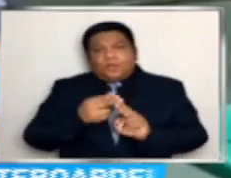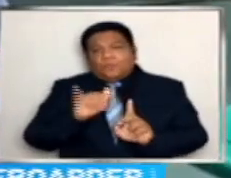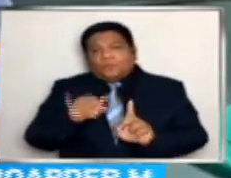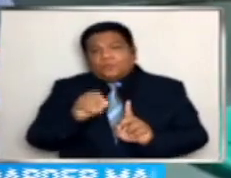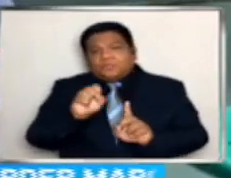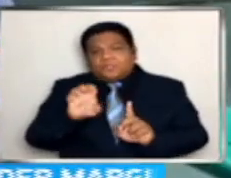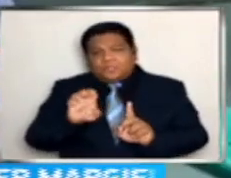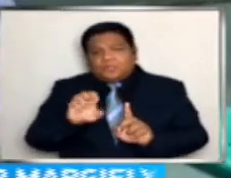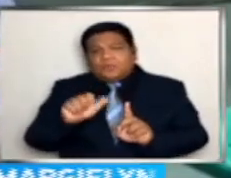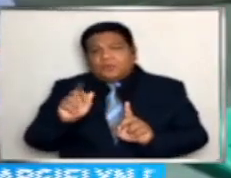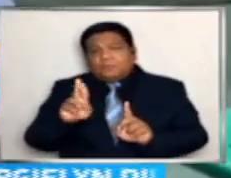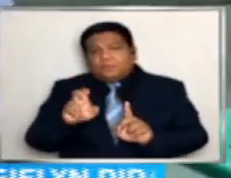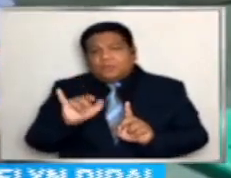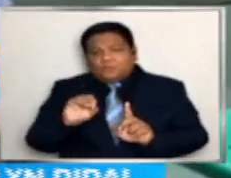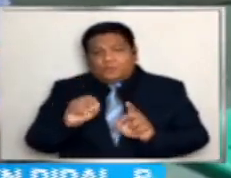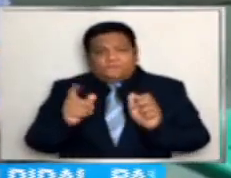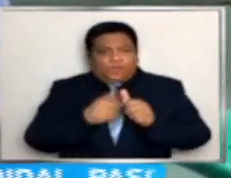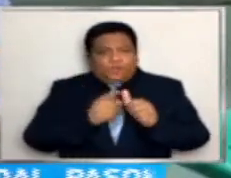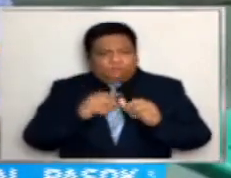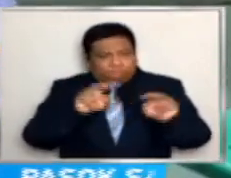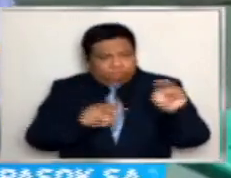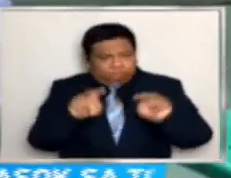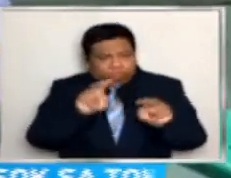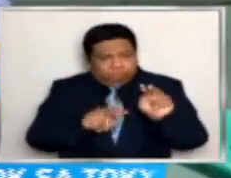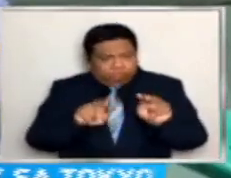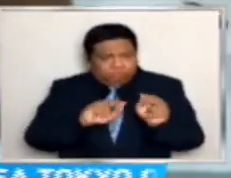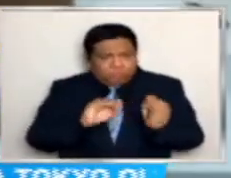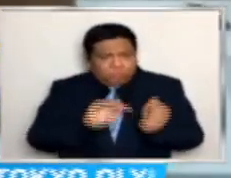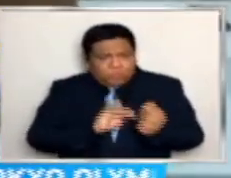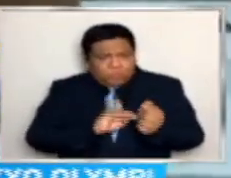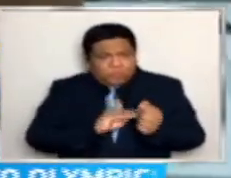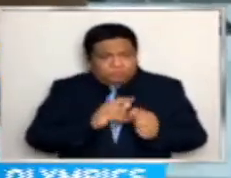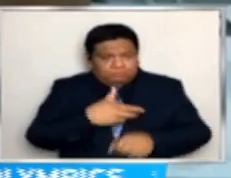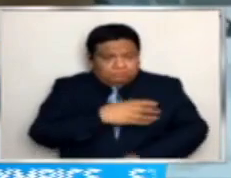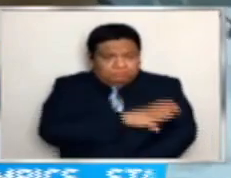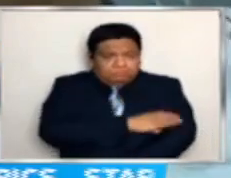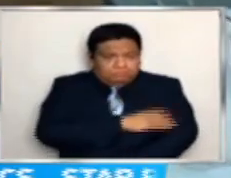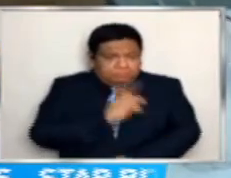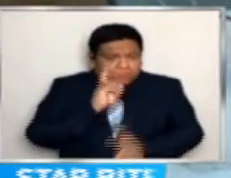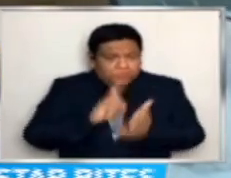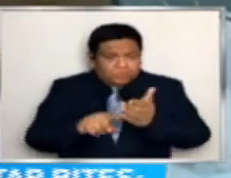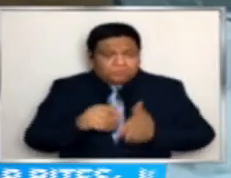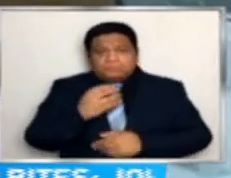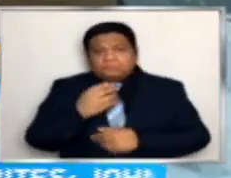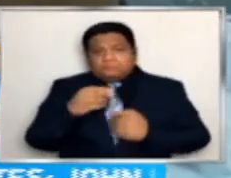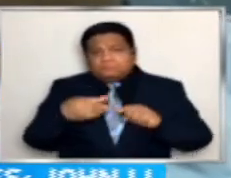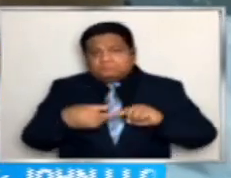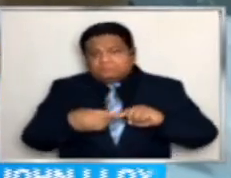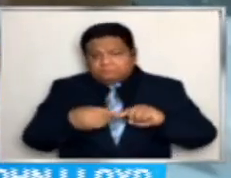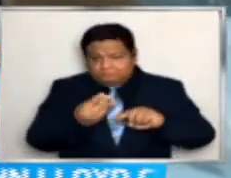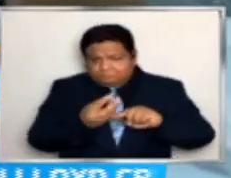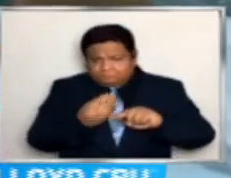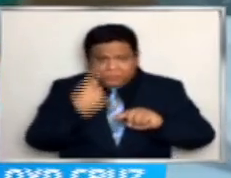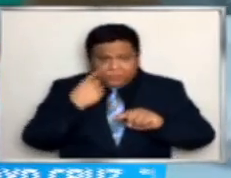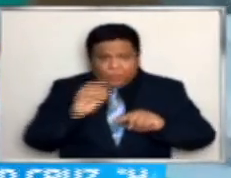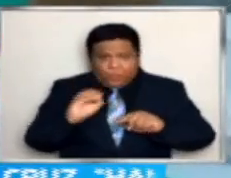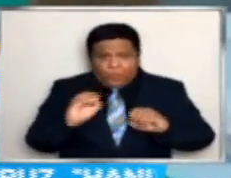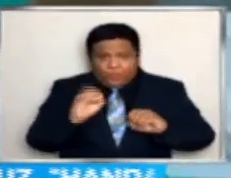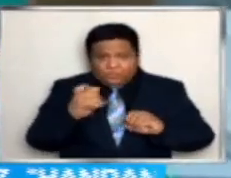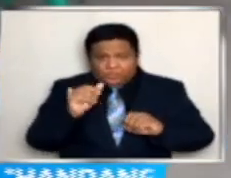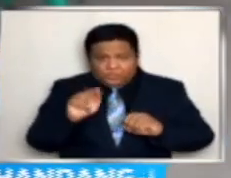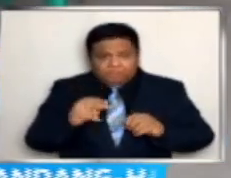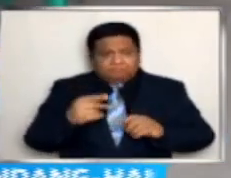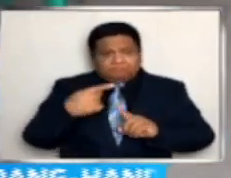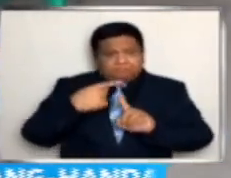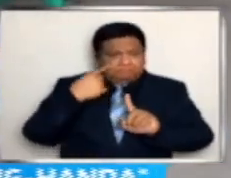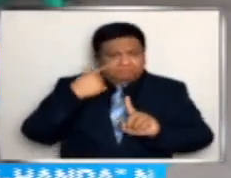siya sa pagsusuri ng mga medical personnel gaya ng blood pressure, oxygen meter at body temperature. Matapos nito, itunurukan na siya ng